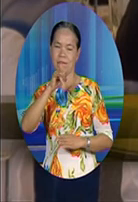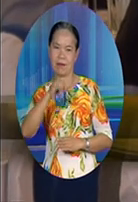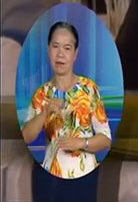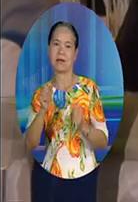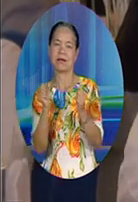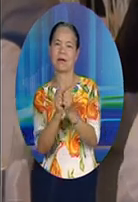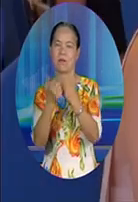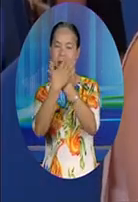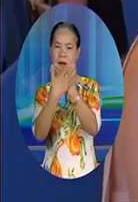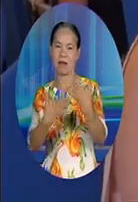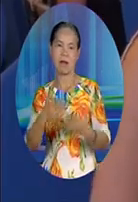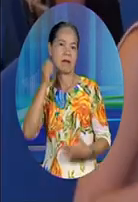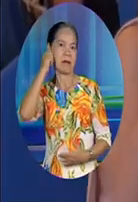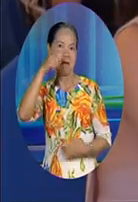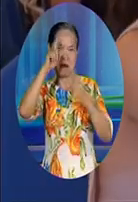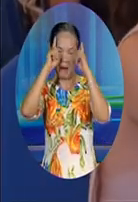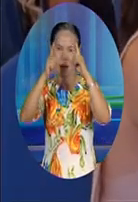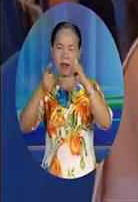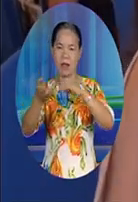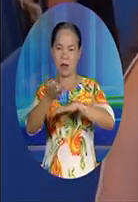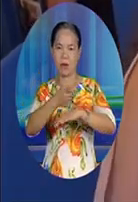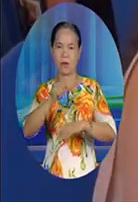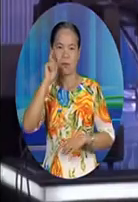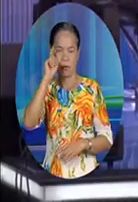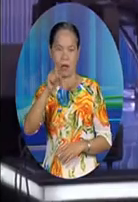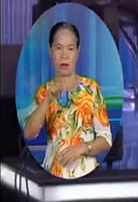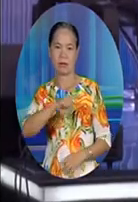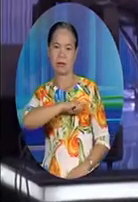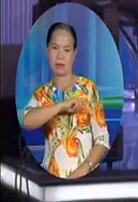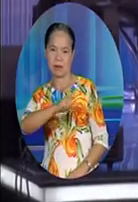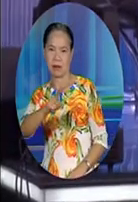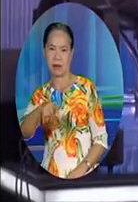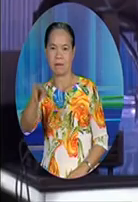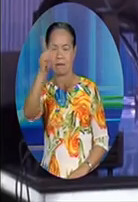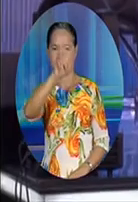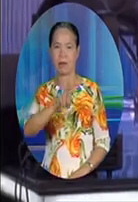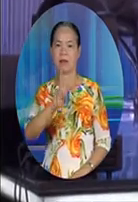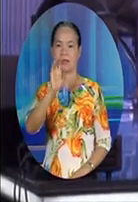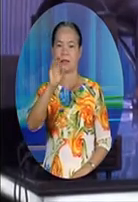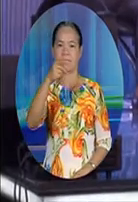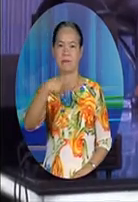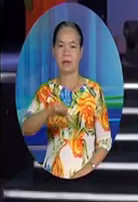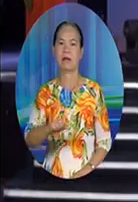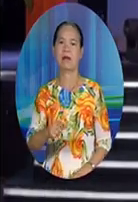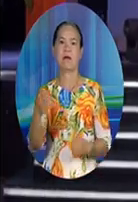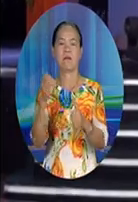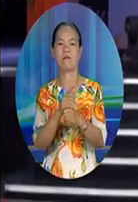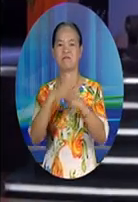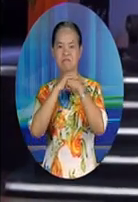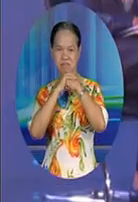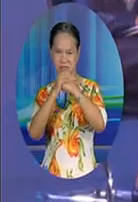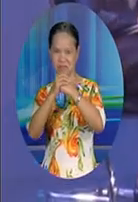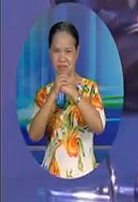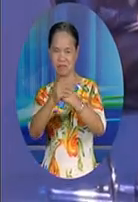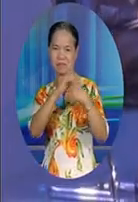cùng mạng lưới nữ lãnh đạo quốc tế tổ chức dưới sự chỉ đạo của Phòng Thương mại và Công nghiệp Việt Nam VCCI. Với mục đích tôn vinh những doanh nhân